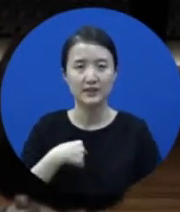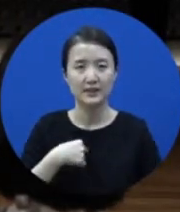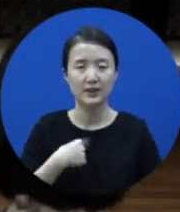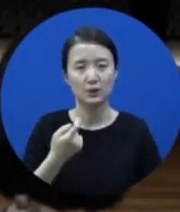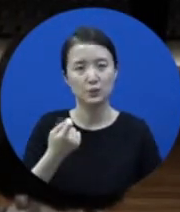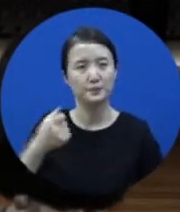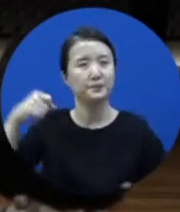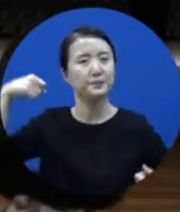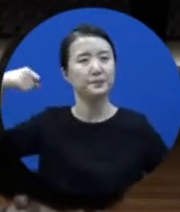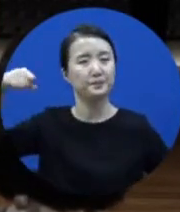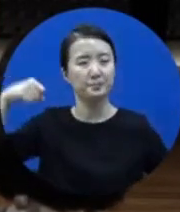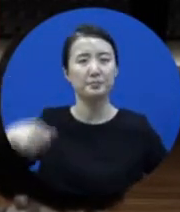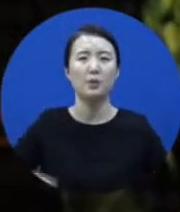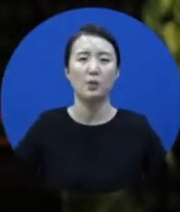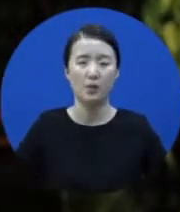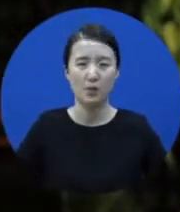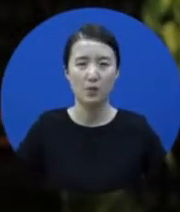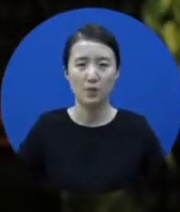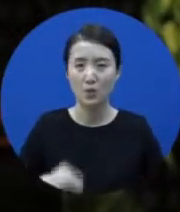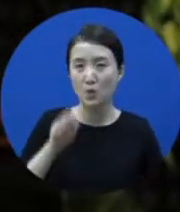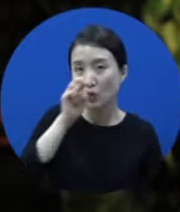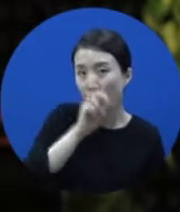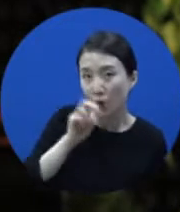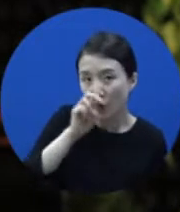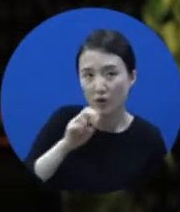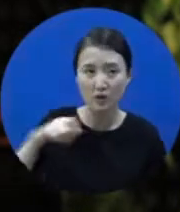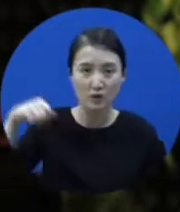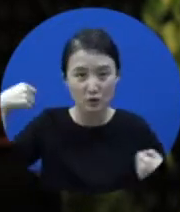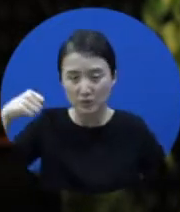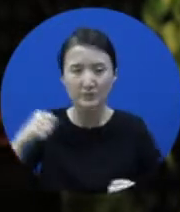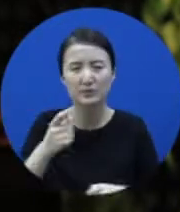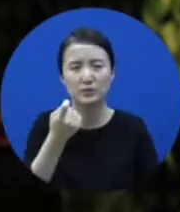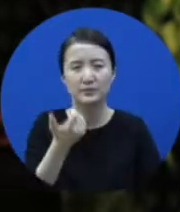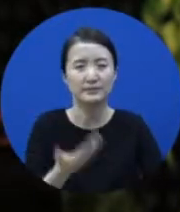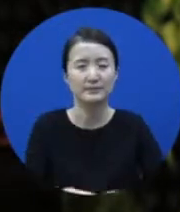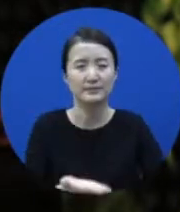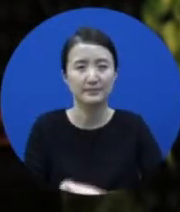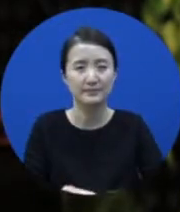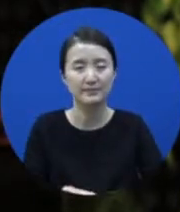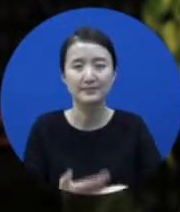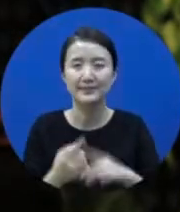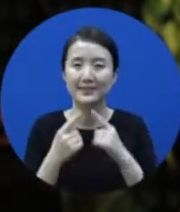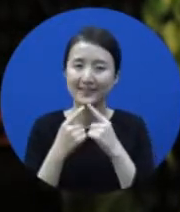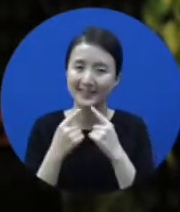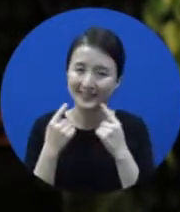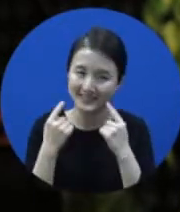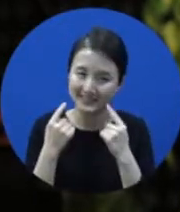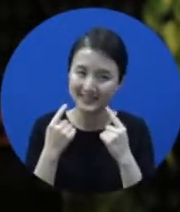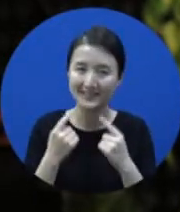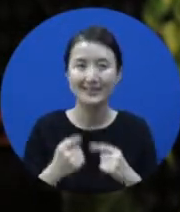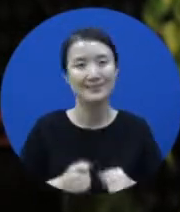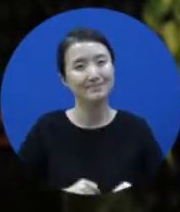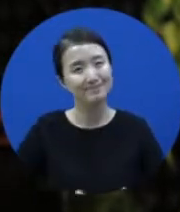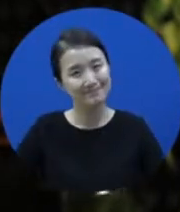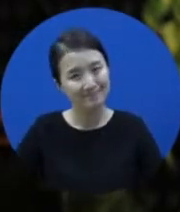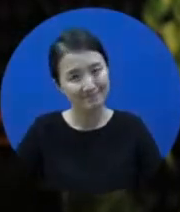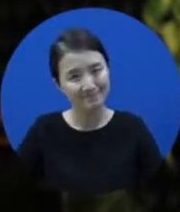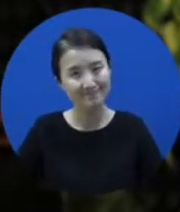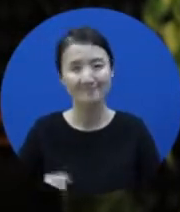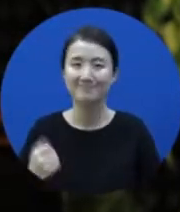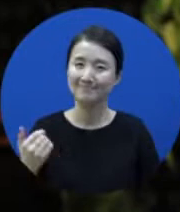노래를 하라는 게 아닙니다. 보여지는 모습. 아까 말씀드린 것처럼 웃으면서 제스처, 느낌 달리 하셔야